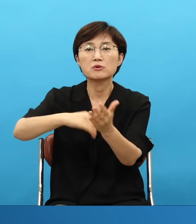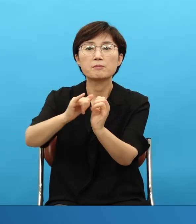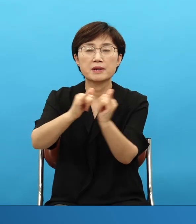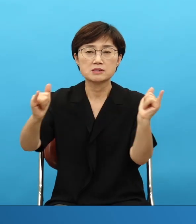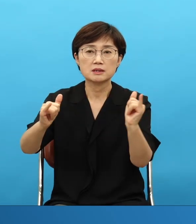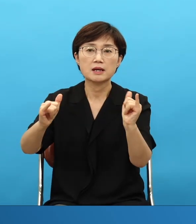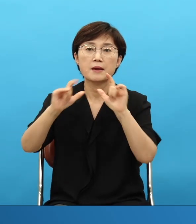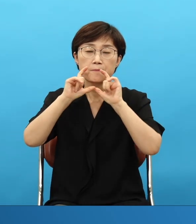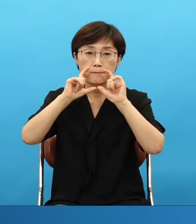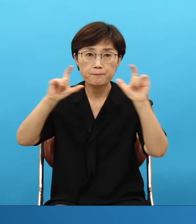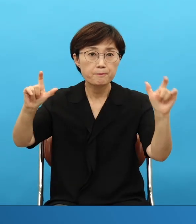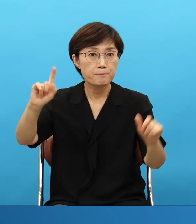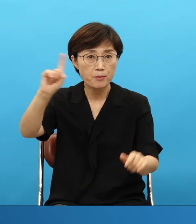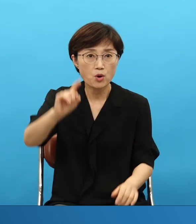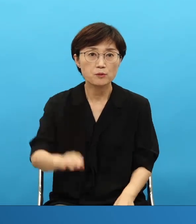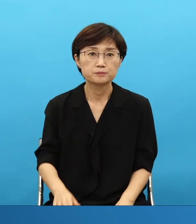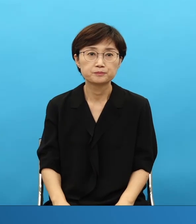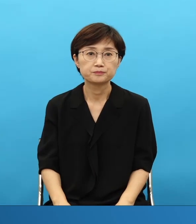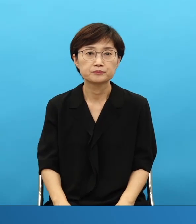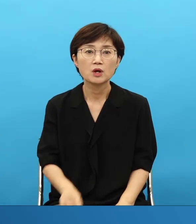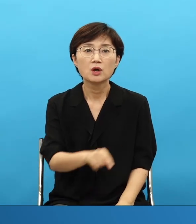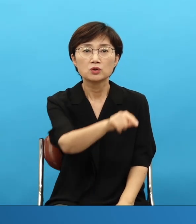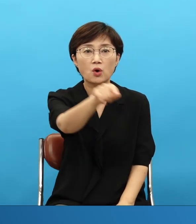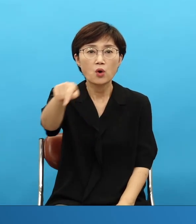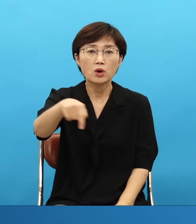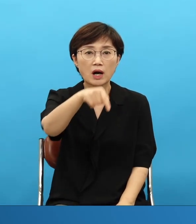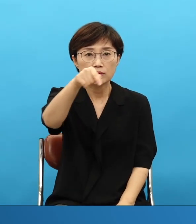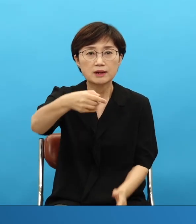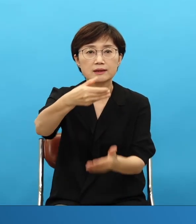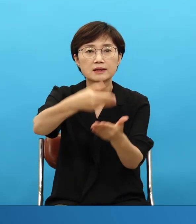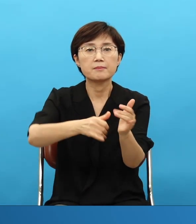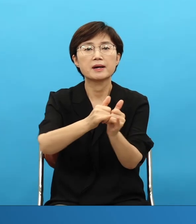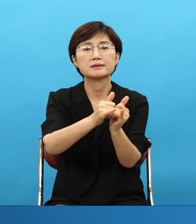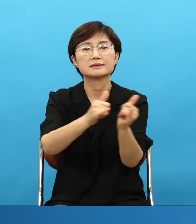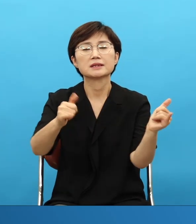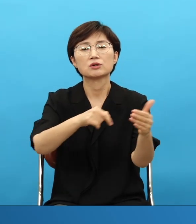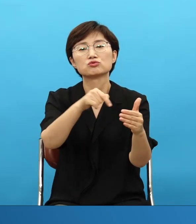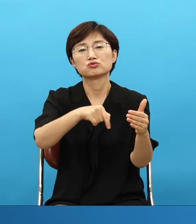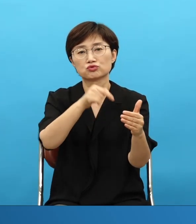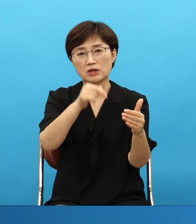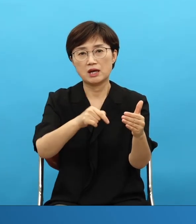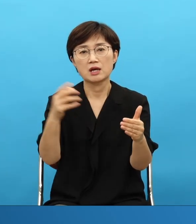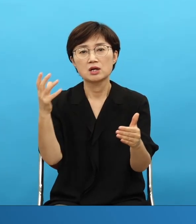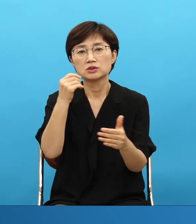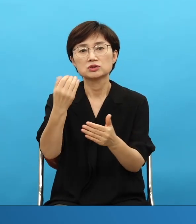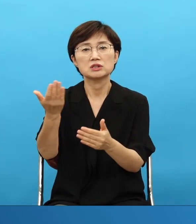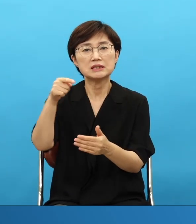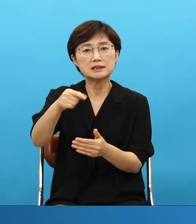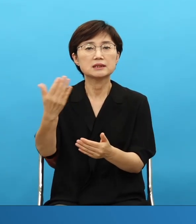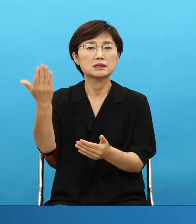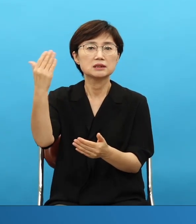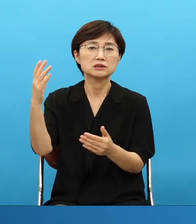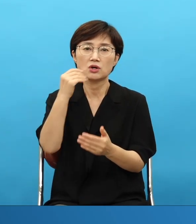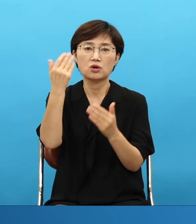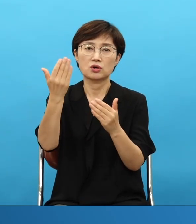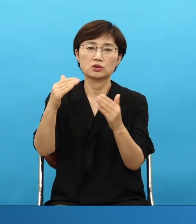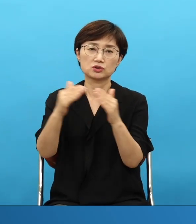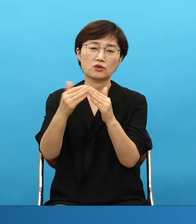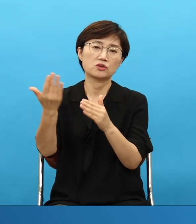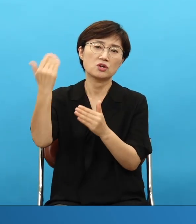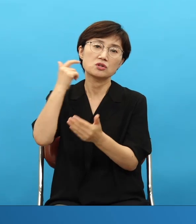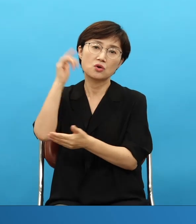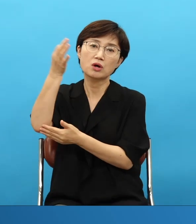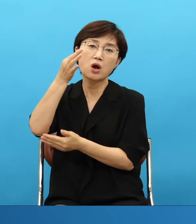남은 백성에게 말하여 이르라. 너희 가운데 남아있는 자 중에서 이 성전의 이전 영광을